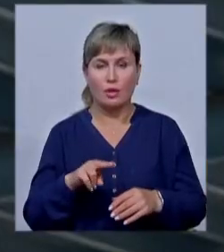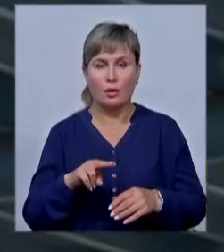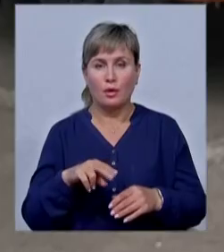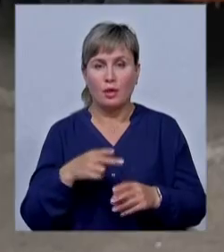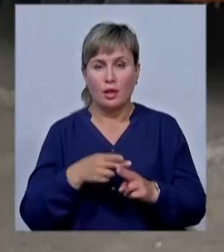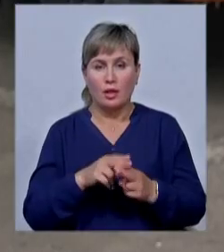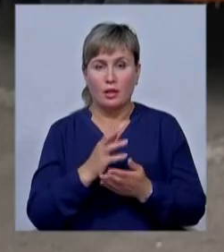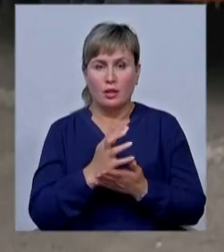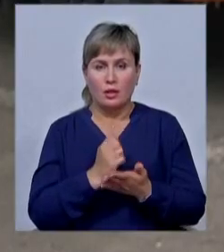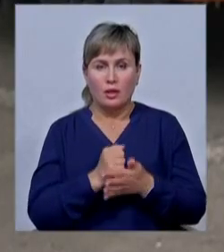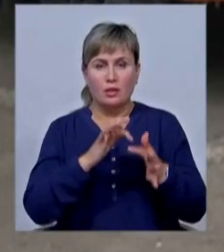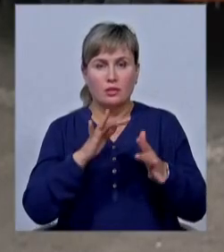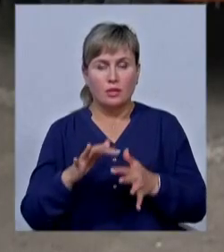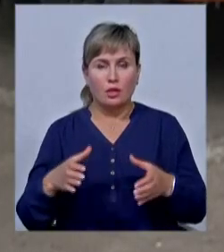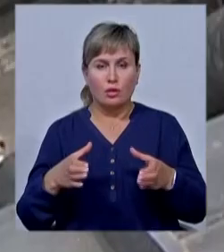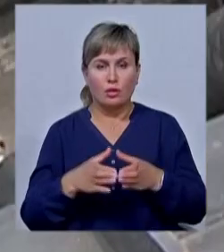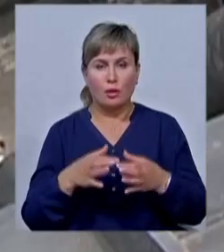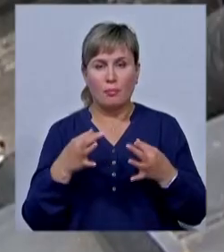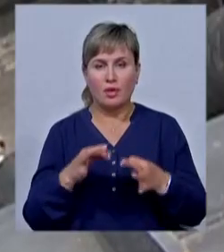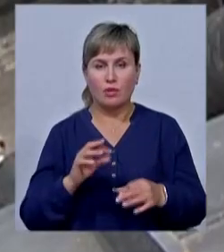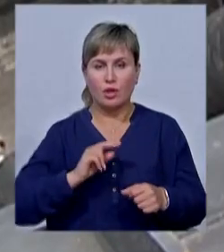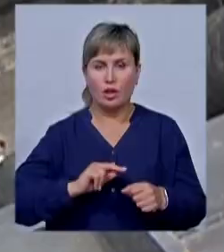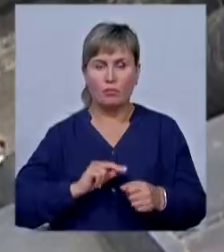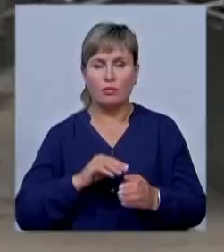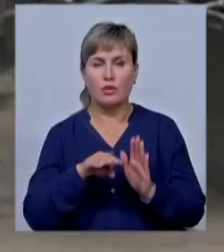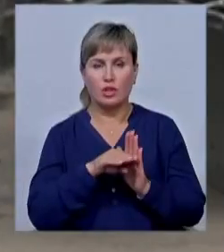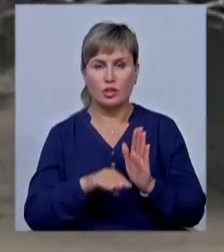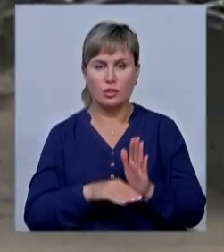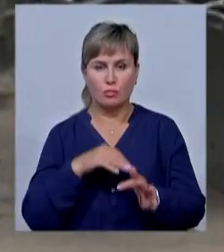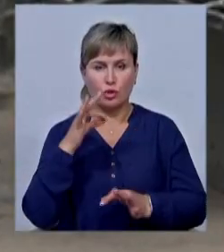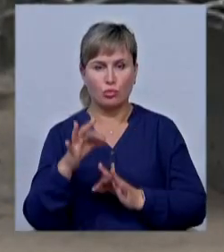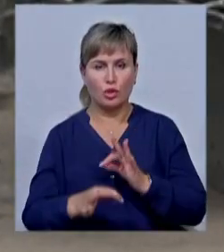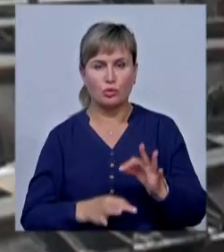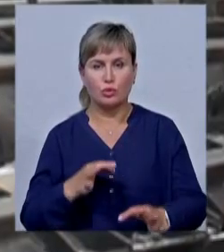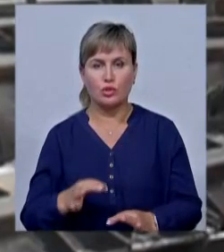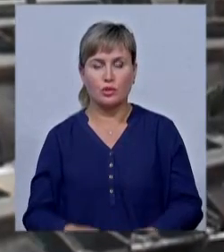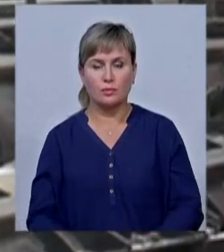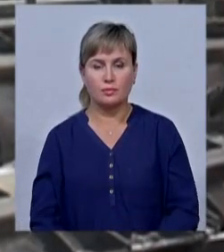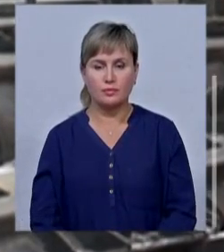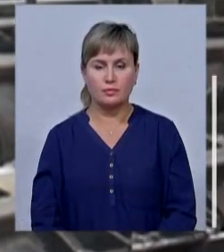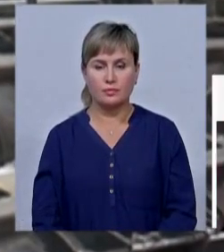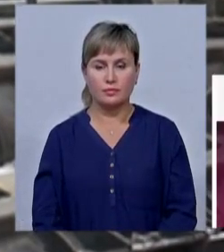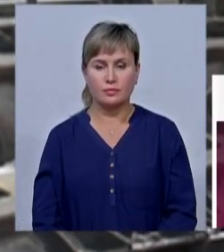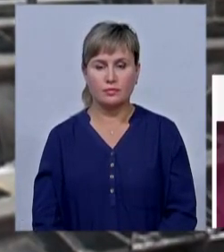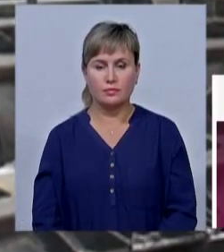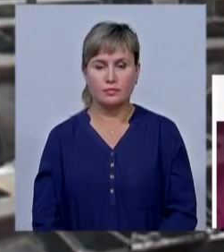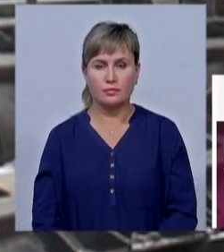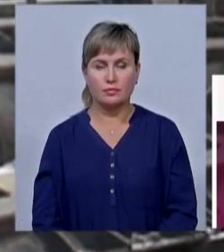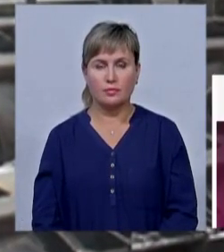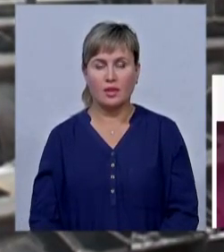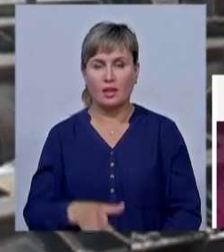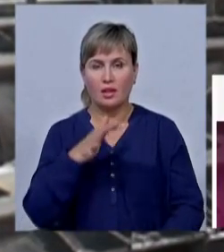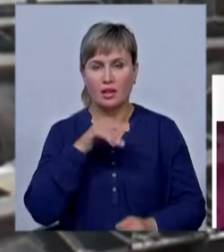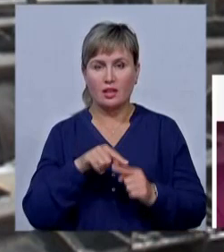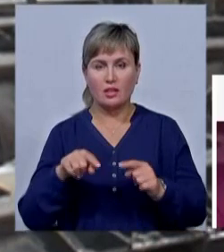кадровые резервы снегоуборочной службы позволят функционировать в штатном режиме круглосуточно. Задействовано на зимний